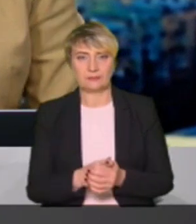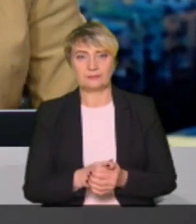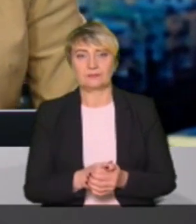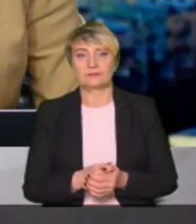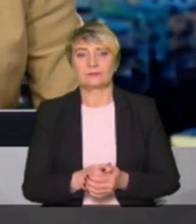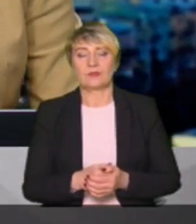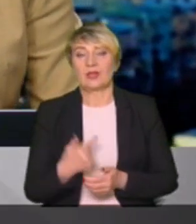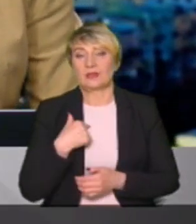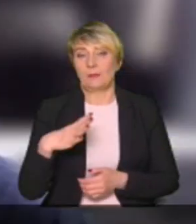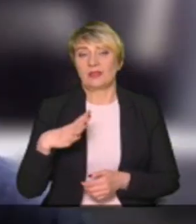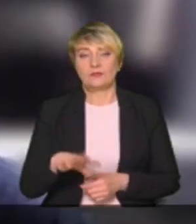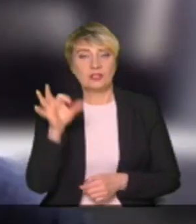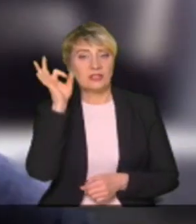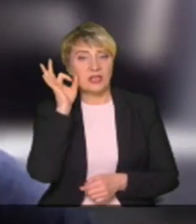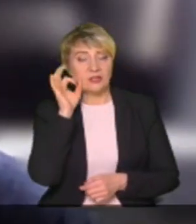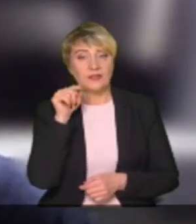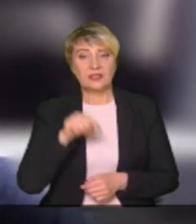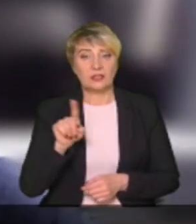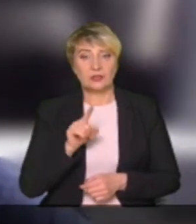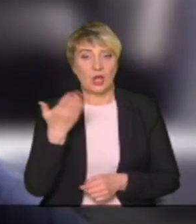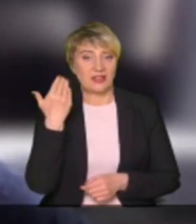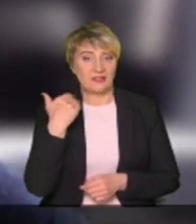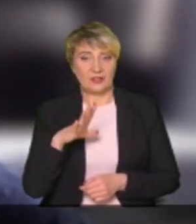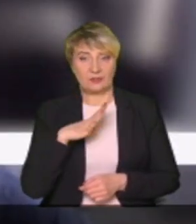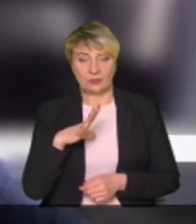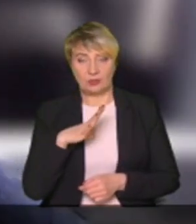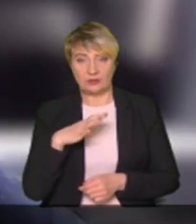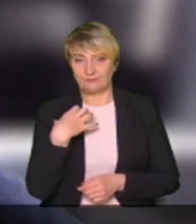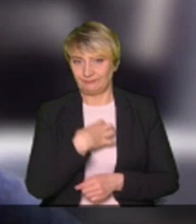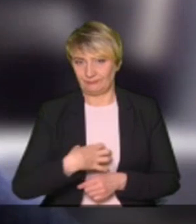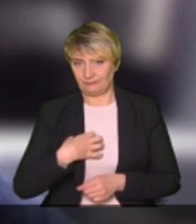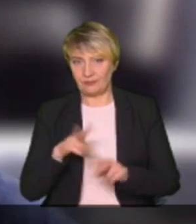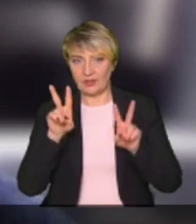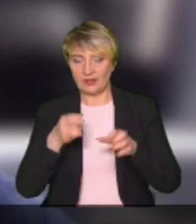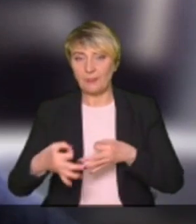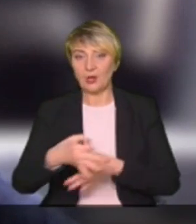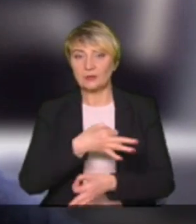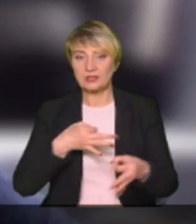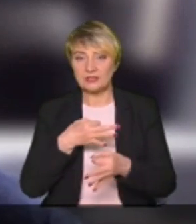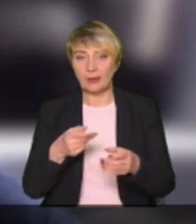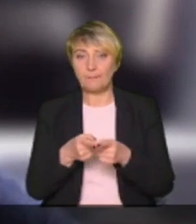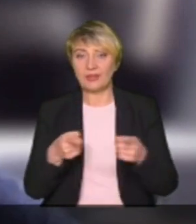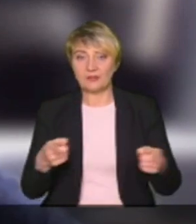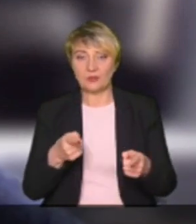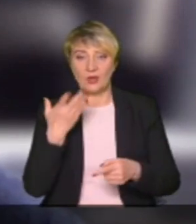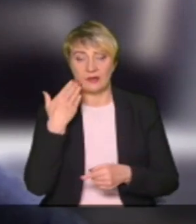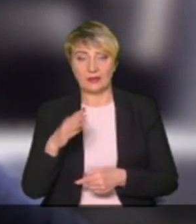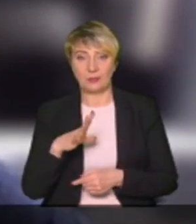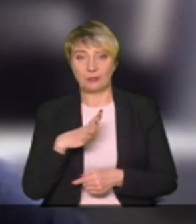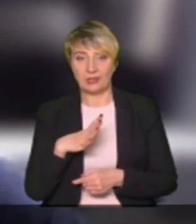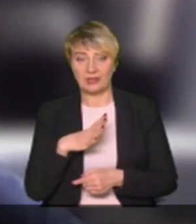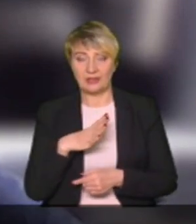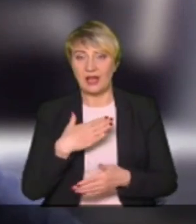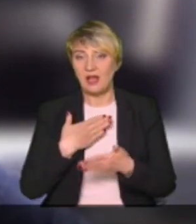Бачите, нам доводиться згадувати те, що ще недавно було топ-темою для обговорення. В той період, коли була активна фаза перемовин